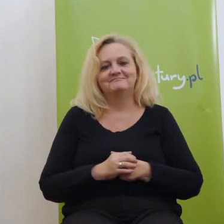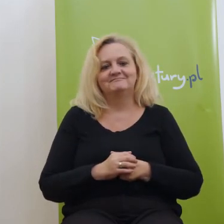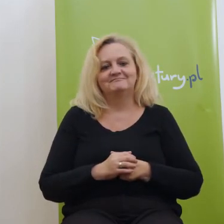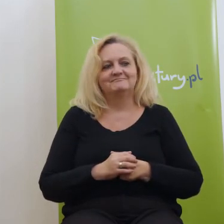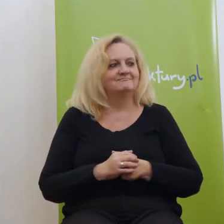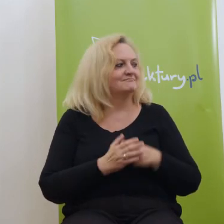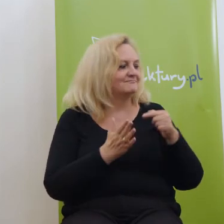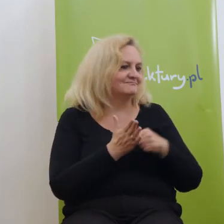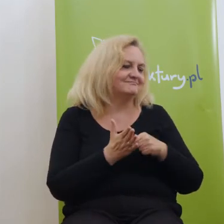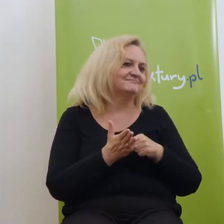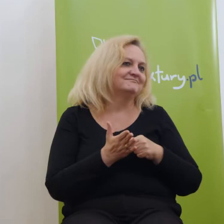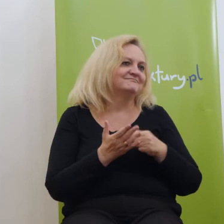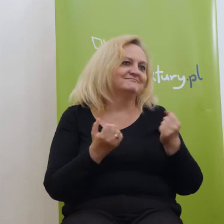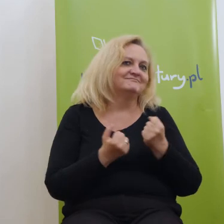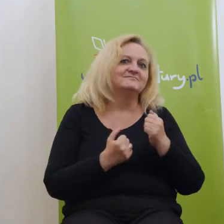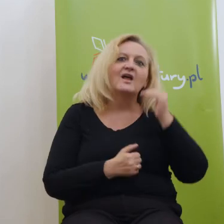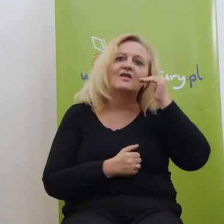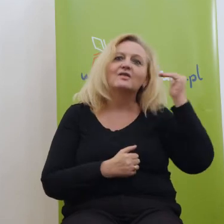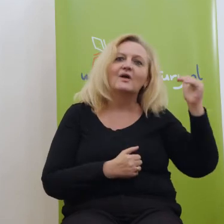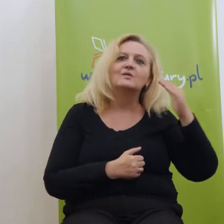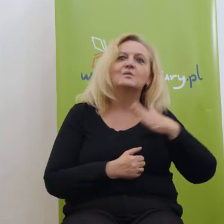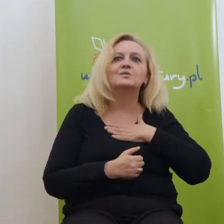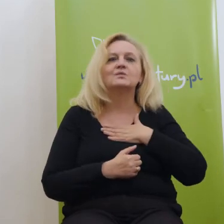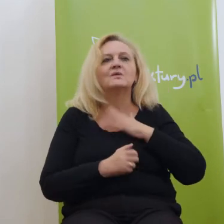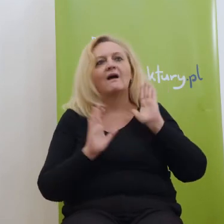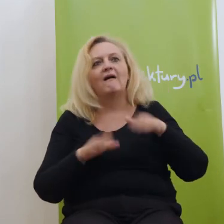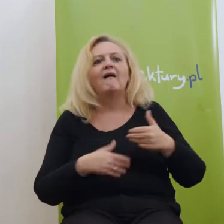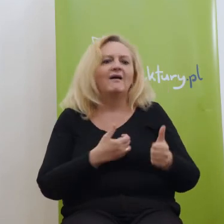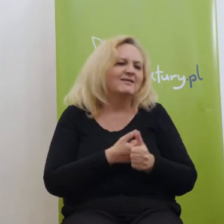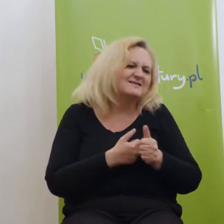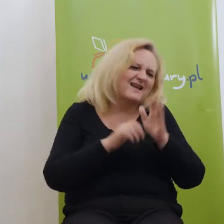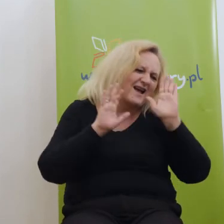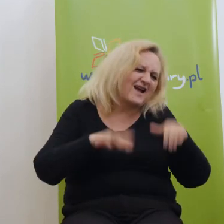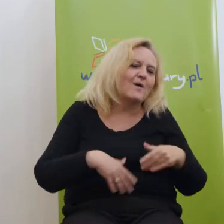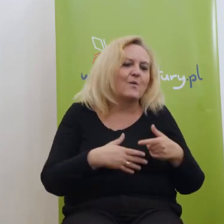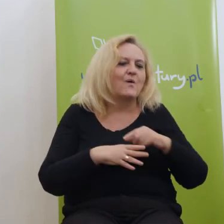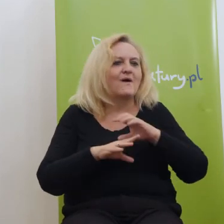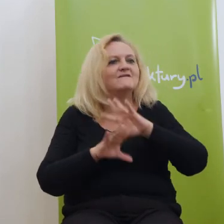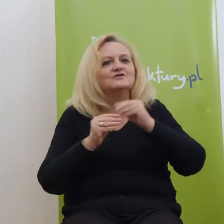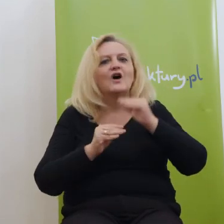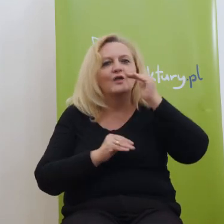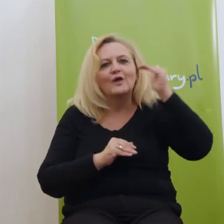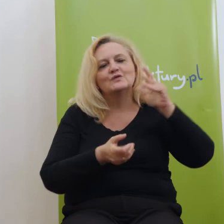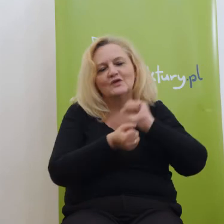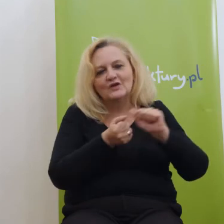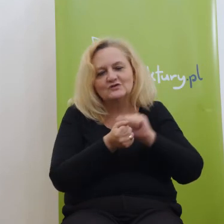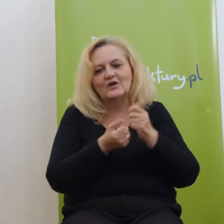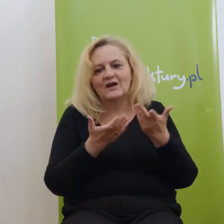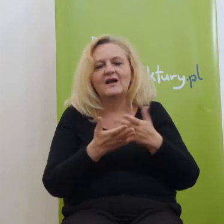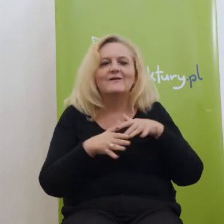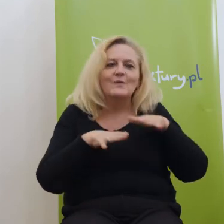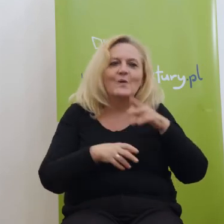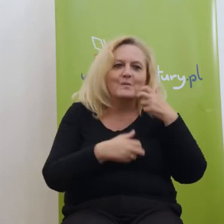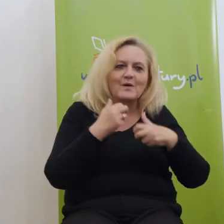To jest w ogóle straszne, że dorośli już tak nam mówią, że właśnie nic się nie stało, no bo jakby sami, kiedy jesteśmy dorosłymi i mamy te duże problemy, to